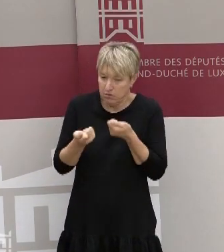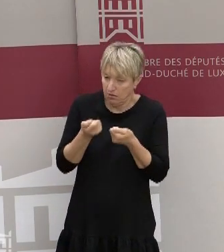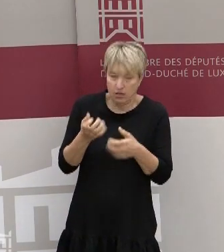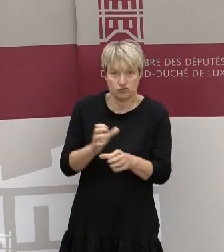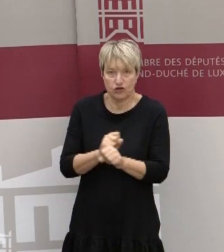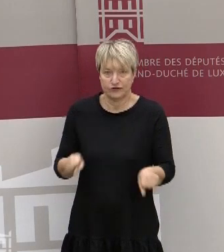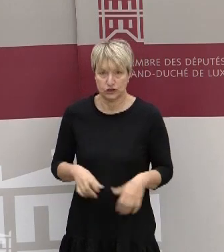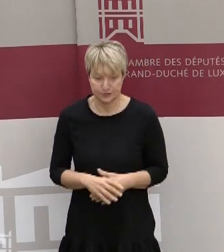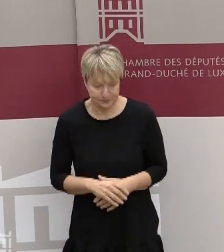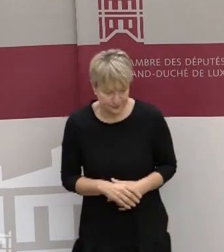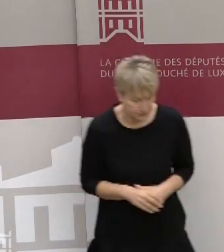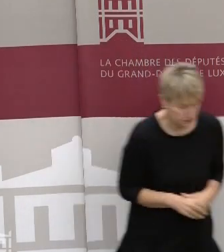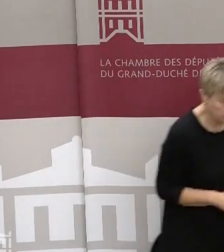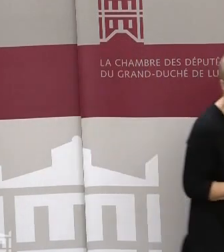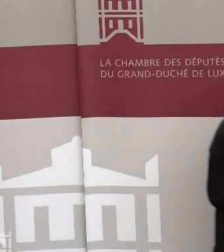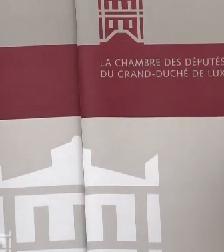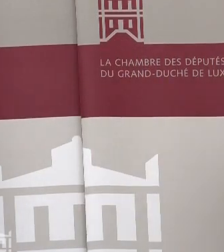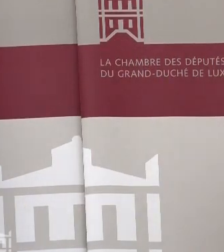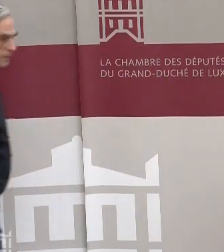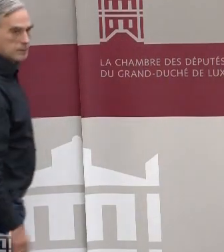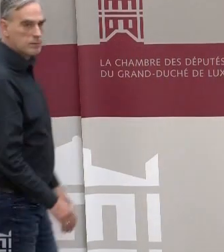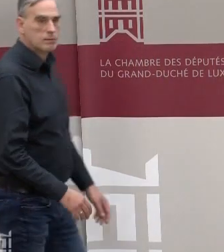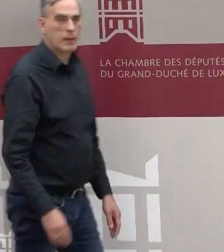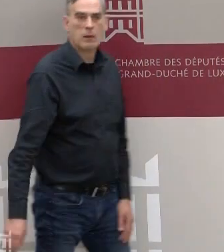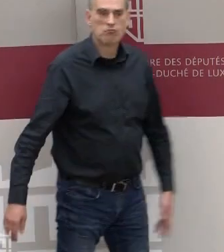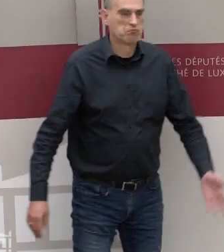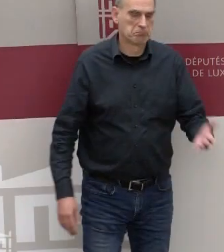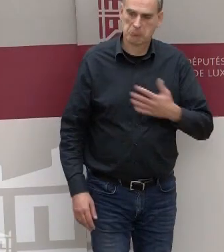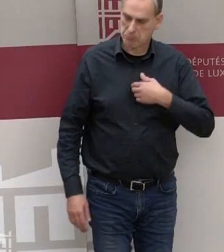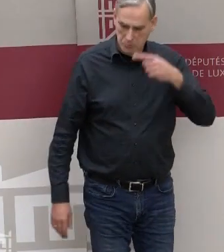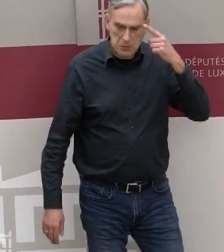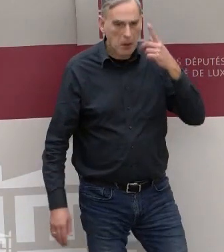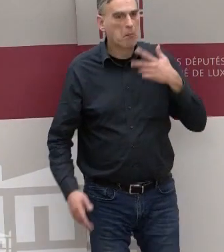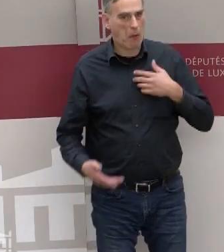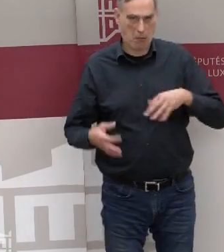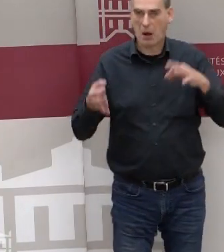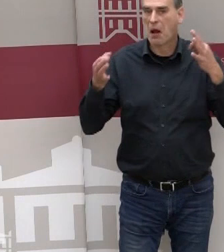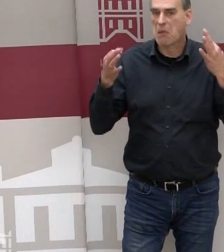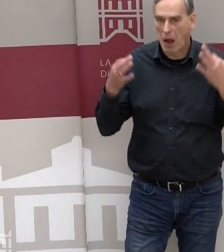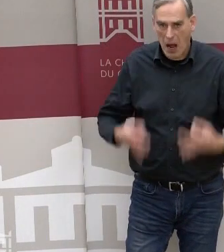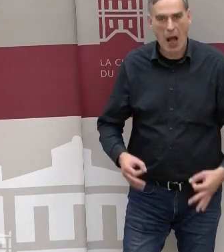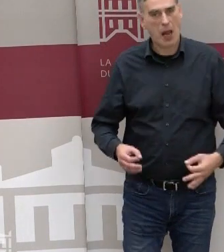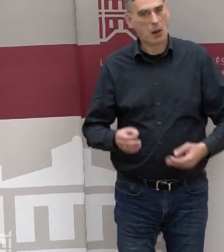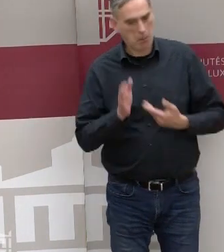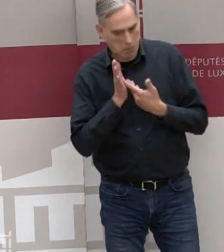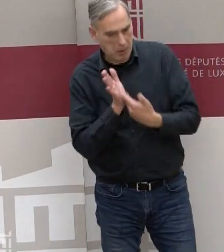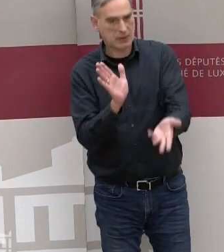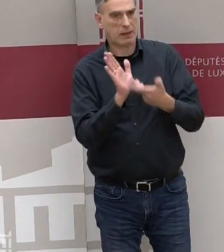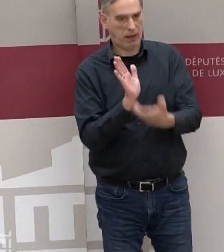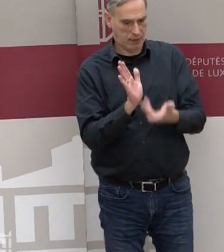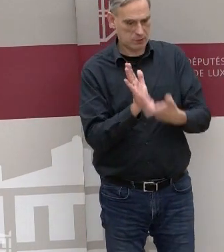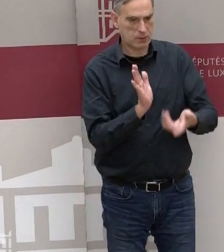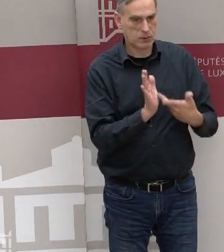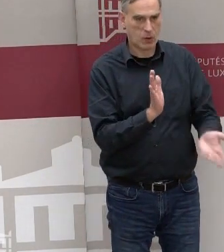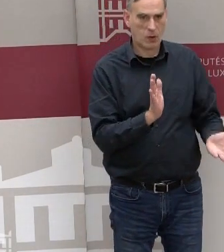Wir hätten uns auch eine mehr ehrliche Präsentation gewünscht. Ich sollte für darin, wir leben nicht un. 5,3